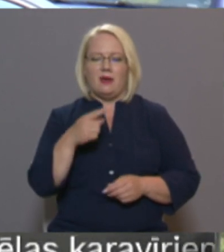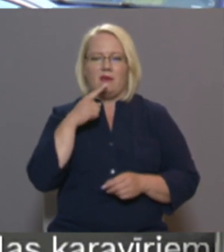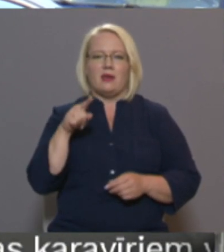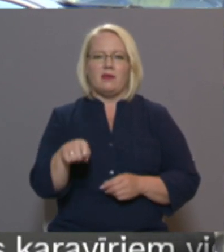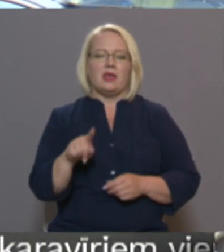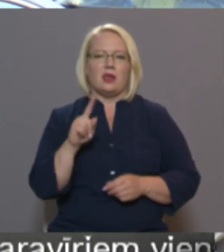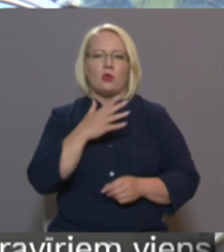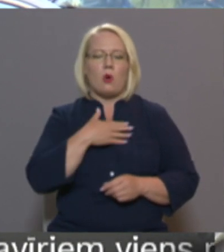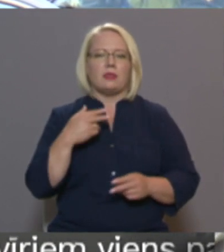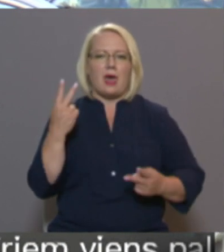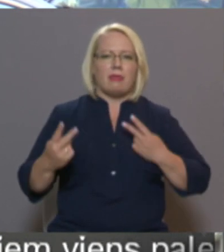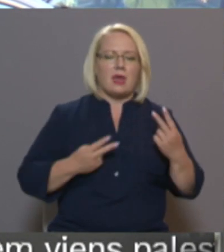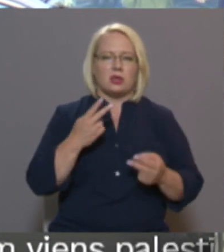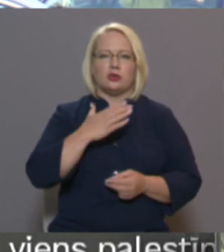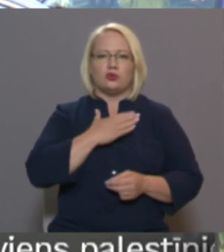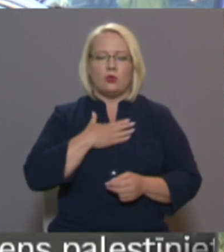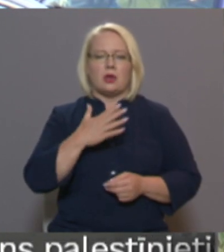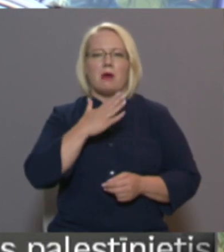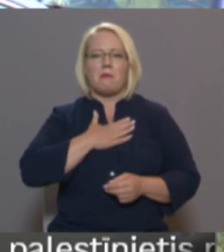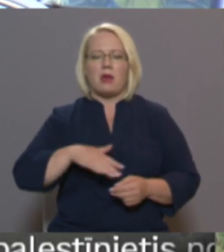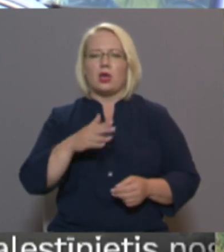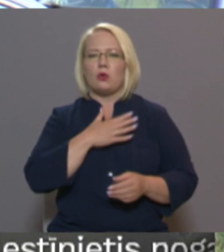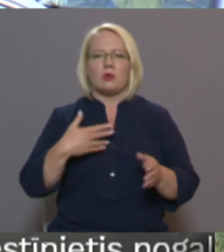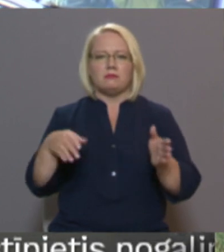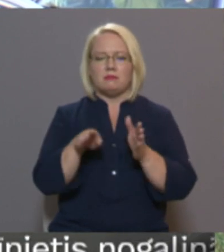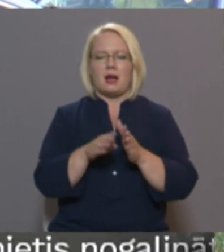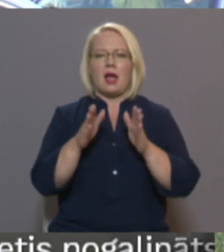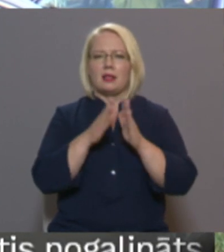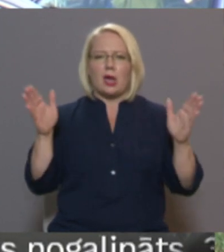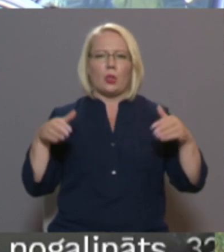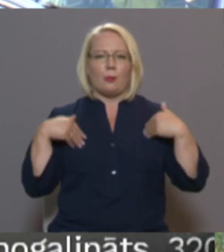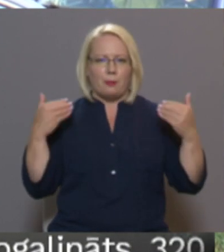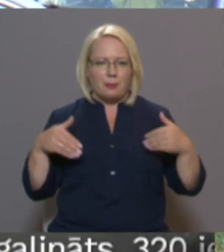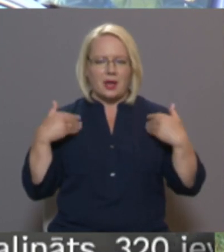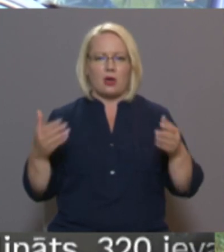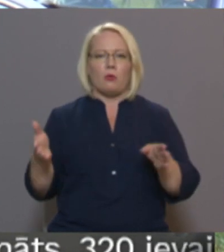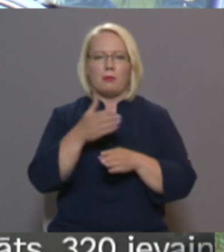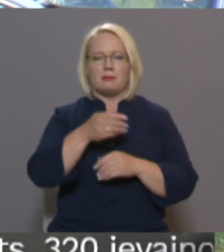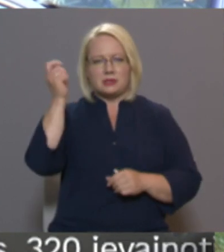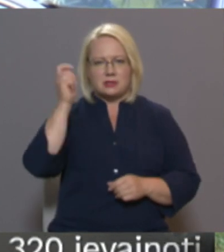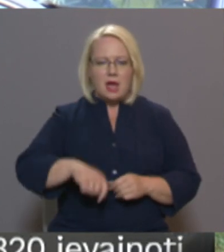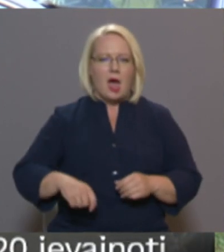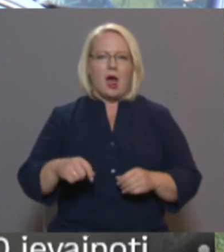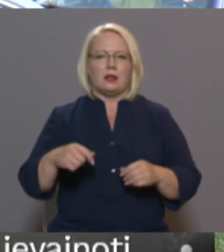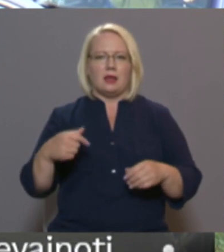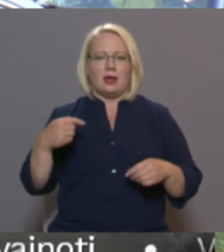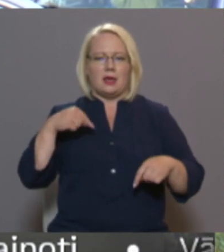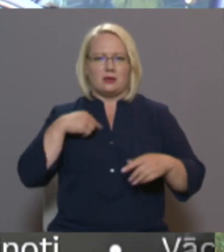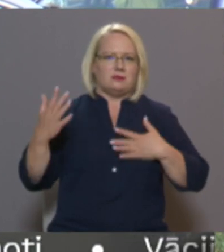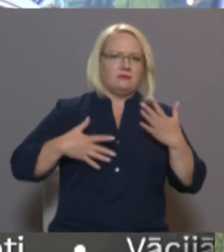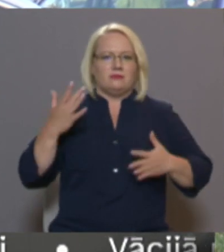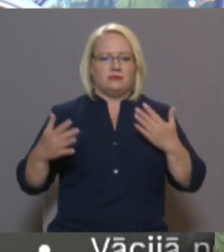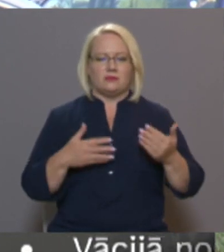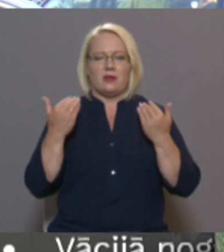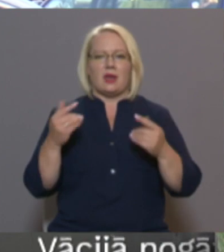suņi un viņam patīk ļoti startēt. Jā. Viņš ar lielāko prieku, viņš pirms starta pilnīgi uzvalkās. Tagad jau var viņš